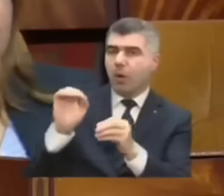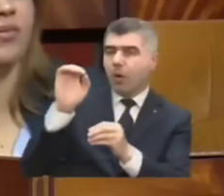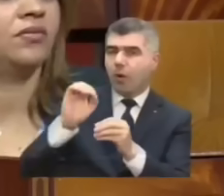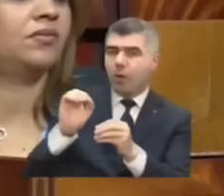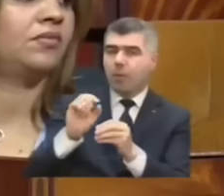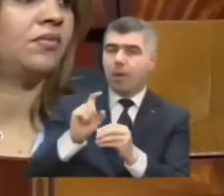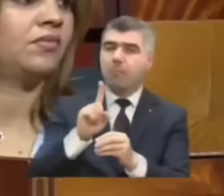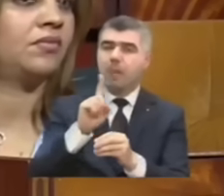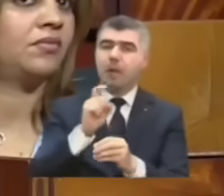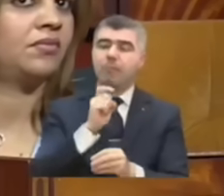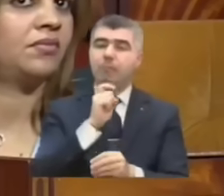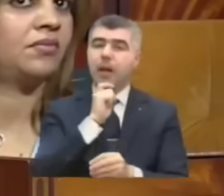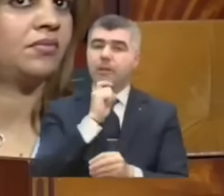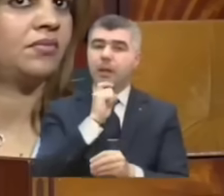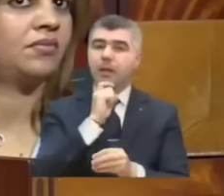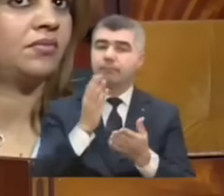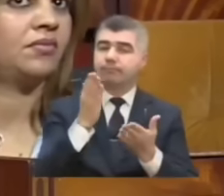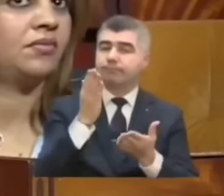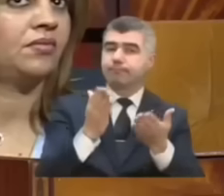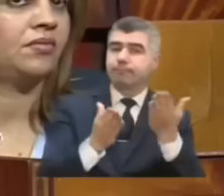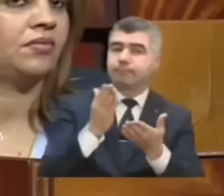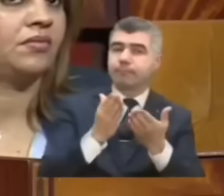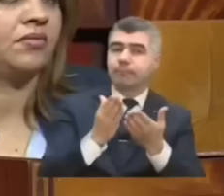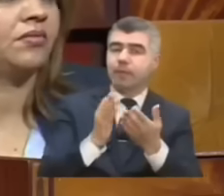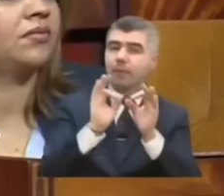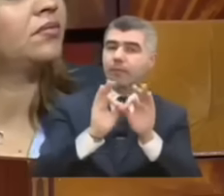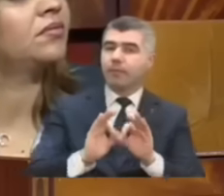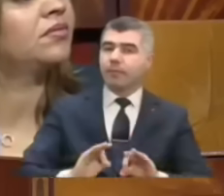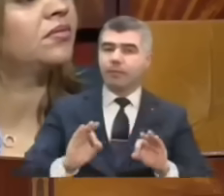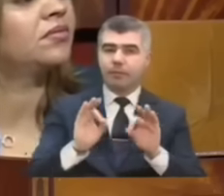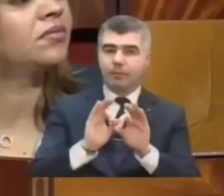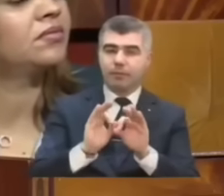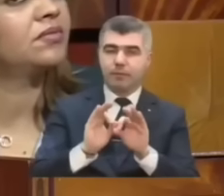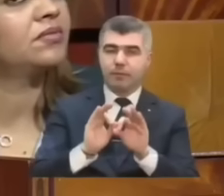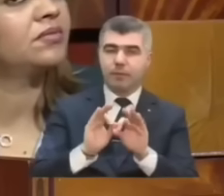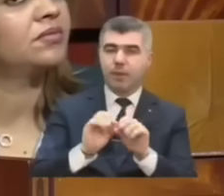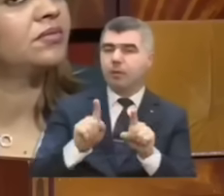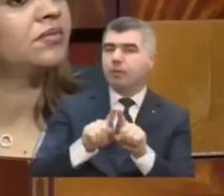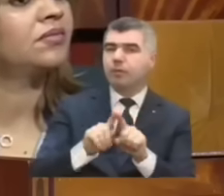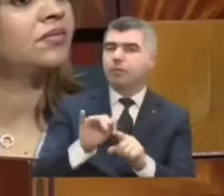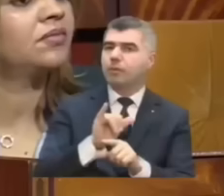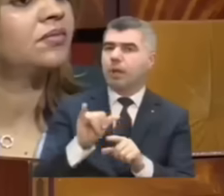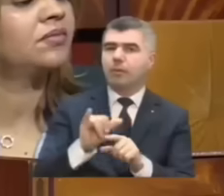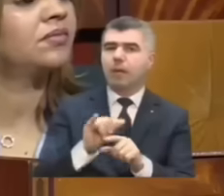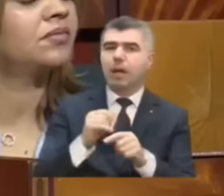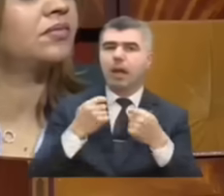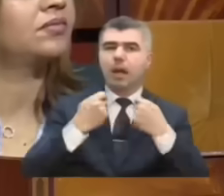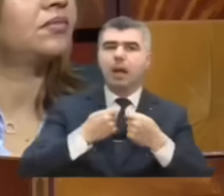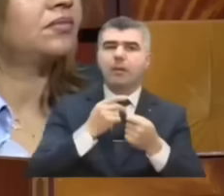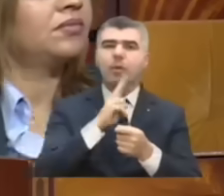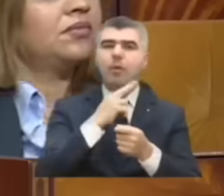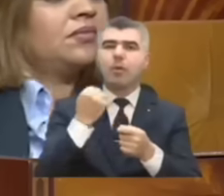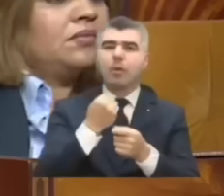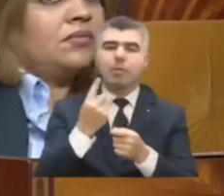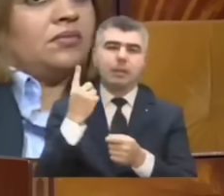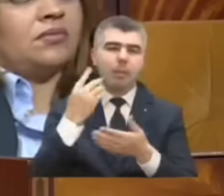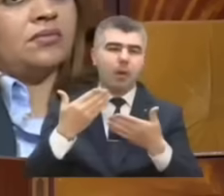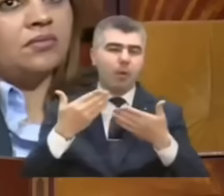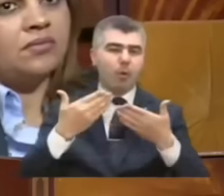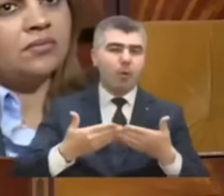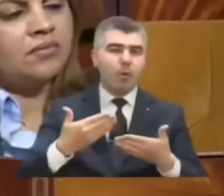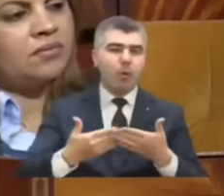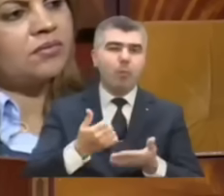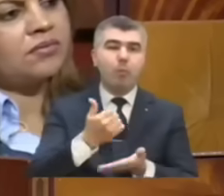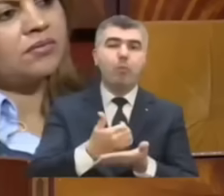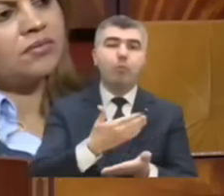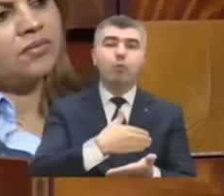لا زال الميزان التجاري مختلا والعجز التجاري قائما. لا نحتاج سيد رئيس الحكومة أن نسمع منكم اليوم أن هذا ليس مسؤولية